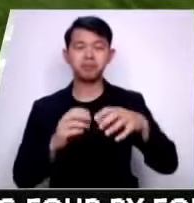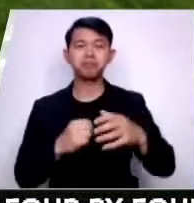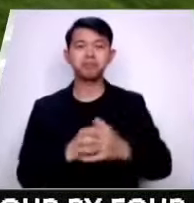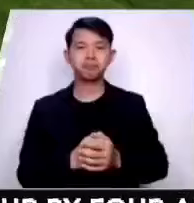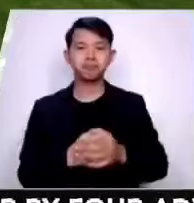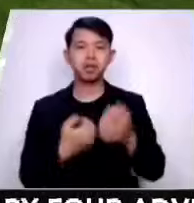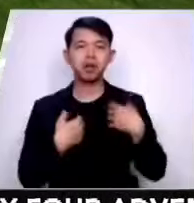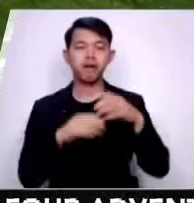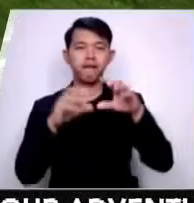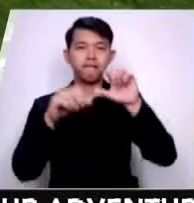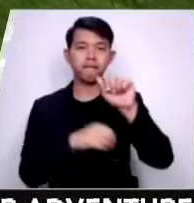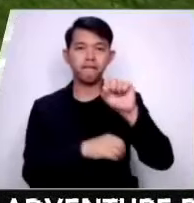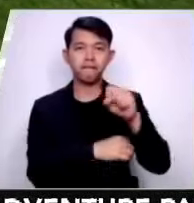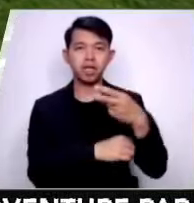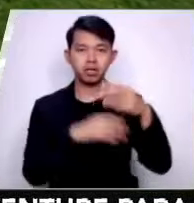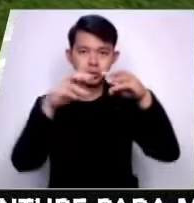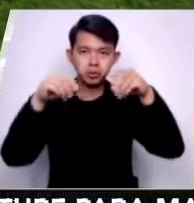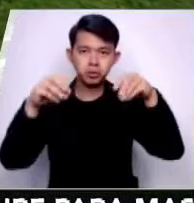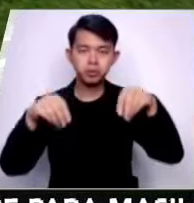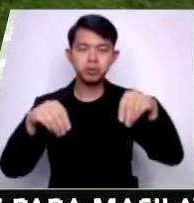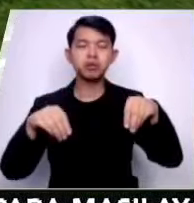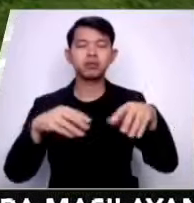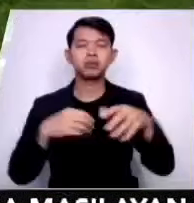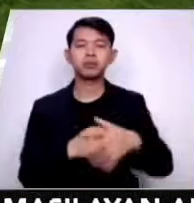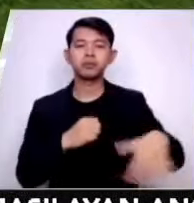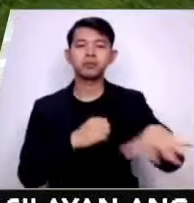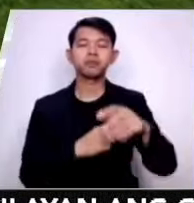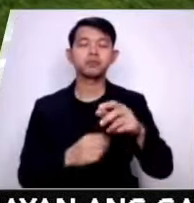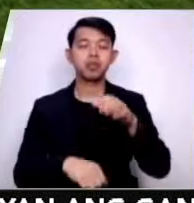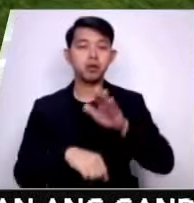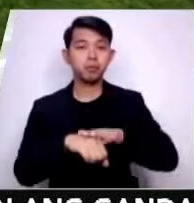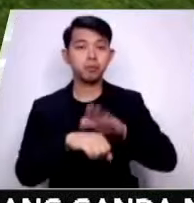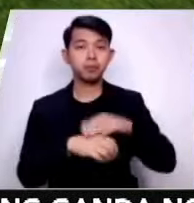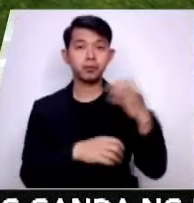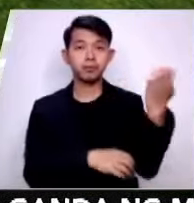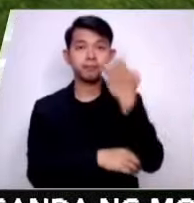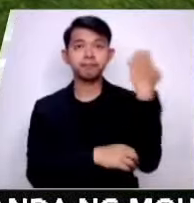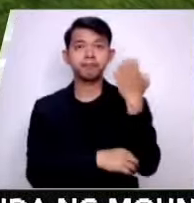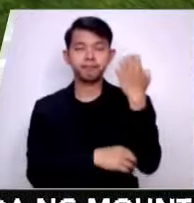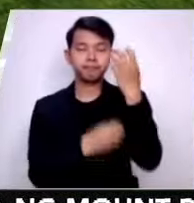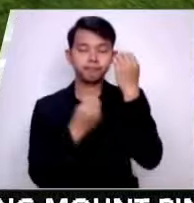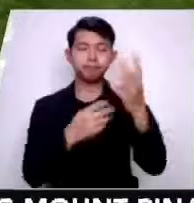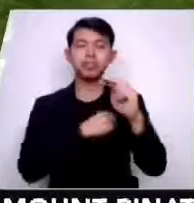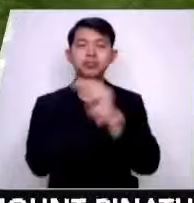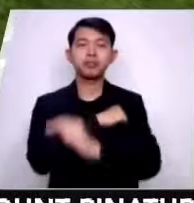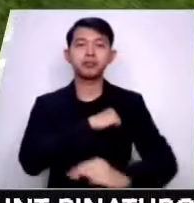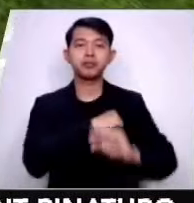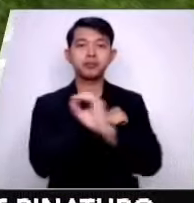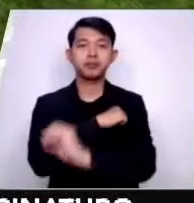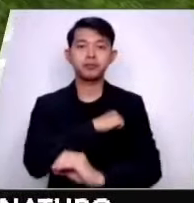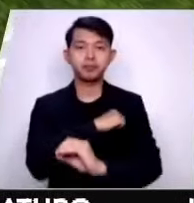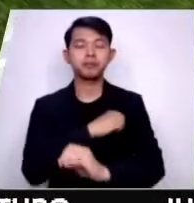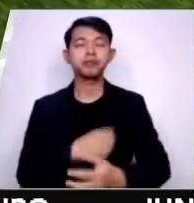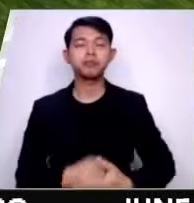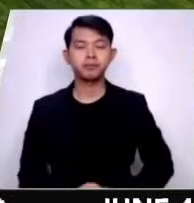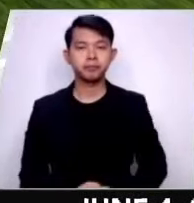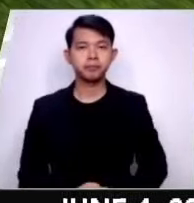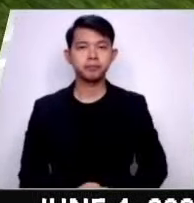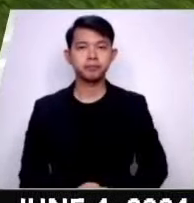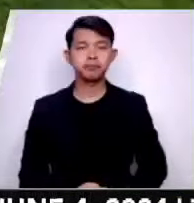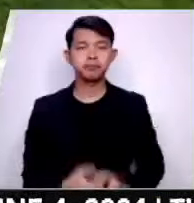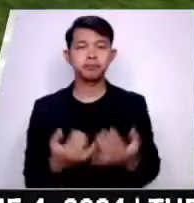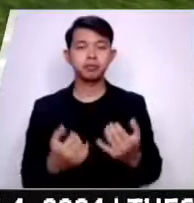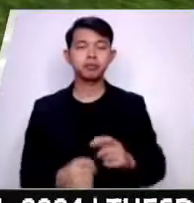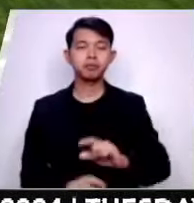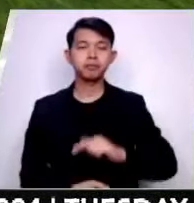calamity sa Canlaon City sa Negros Oriental. Mula sa La Castellana, Negros Occidental, may live report si Eileen